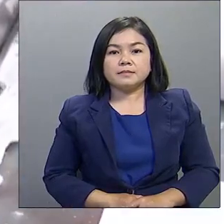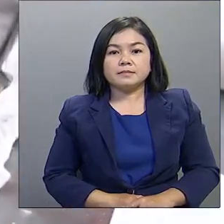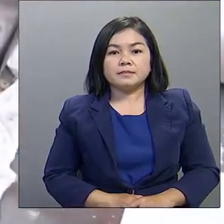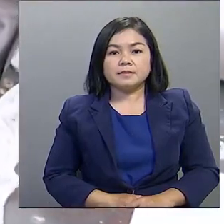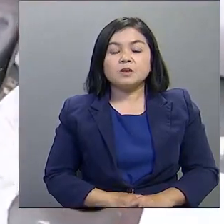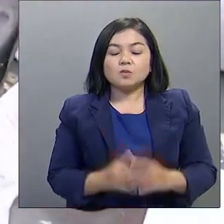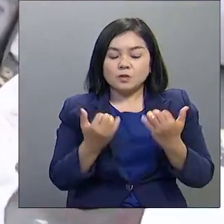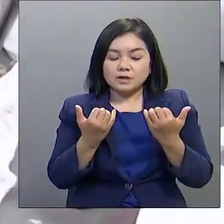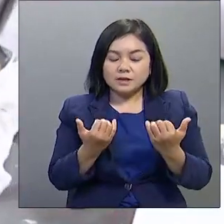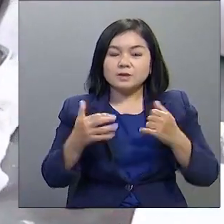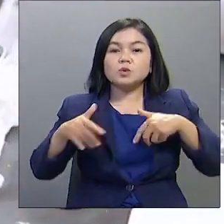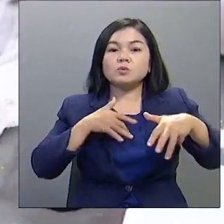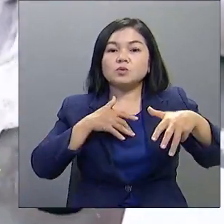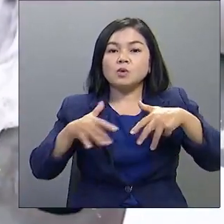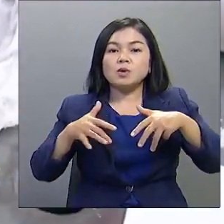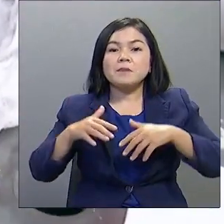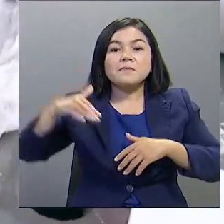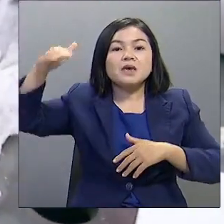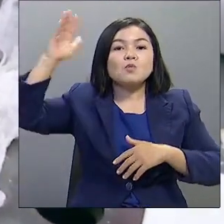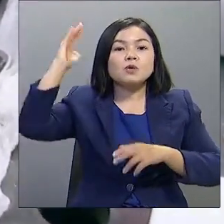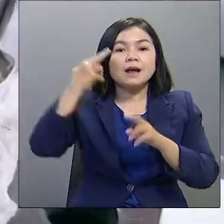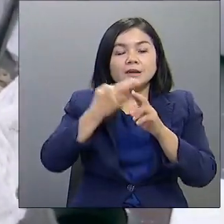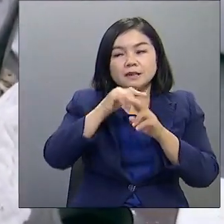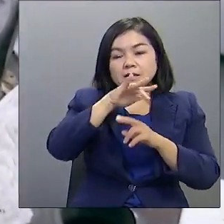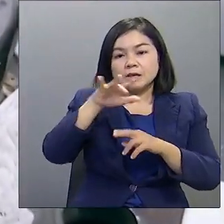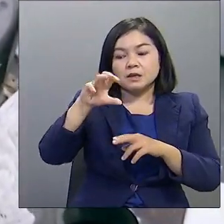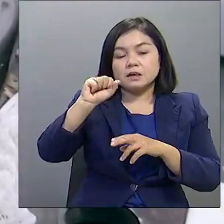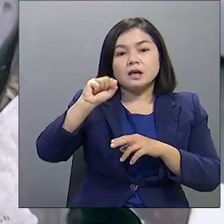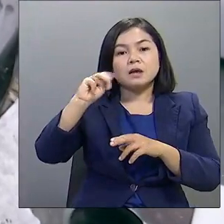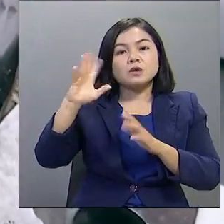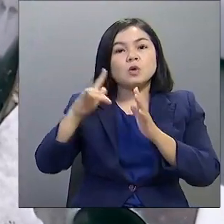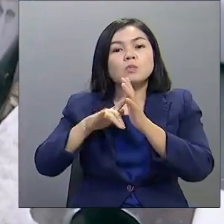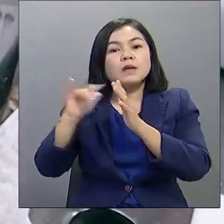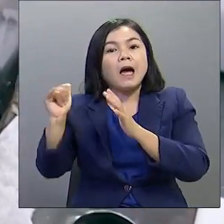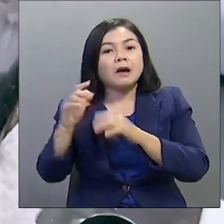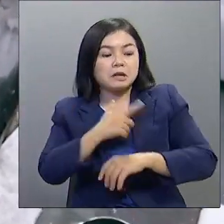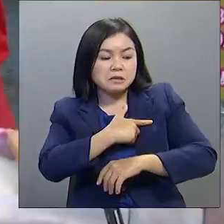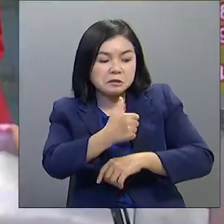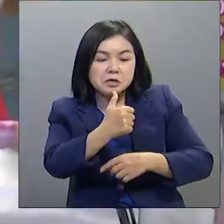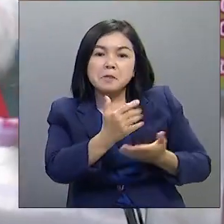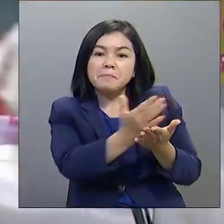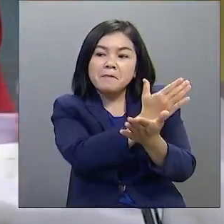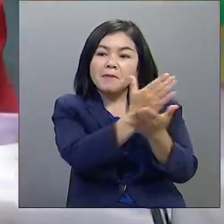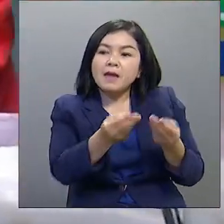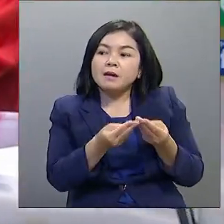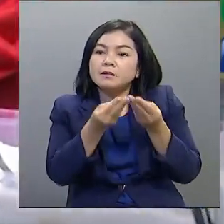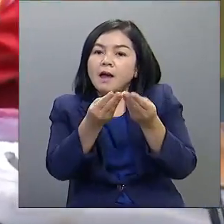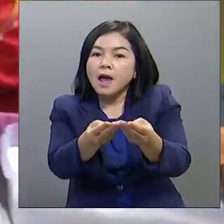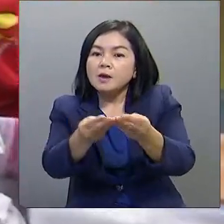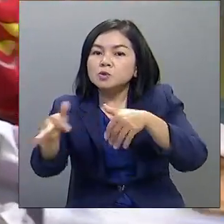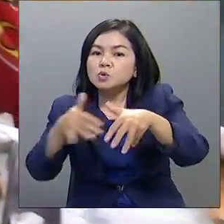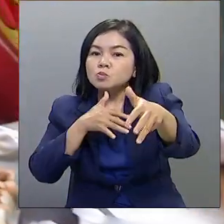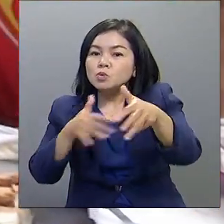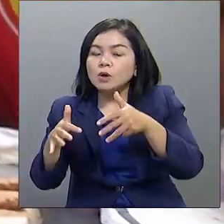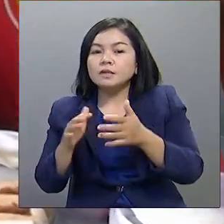คุณผู้ชมคะพี่สมชายถือว่าเป็นเมล็ดพันธุ์แห่งความสุขที่เขาแบ่งปันมอบ ่อให้ผู้อื่นด้วยความจริงใจโดยที่ไม่ได้หวังสิ่งใด